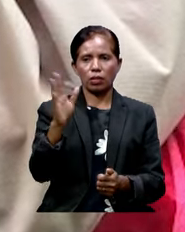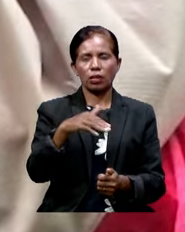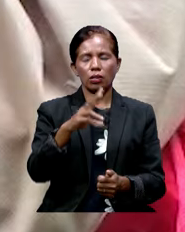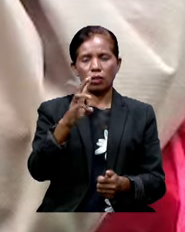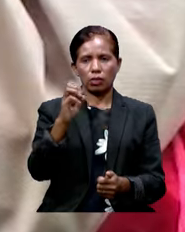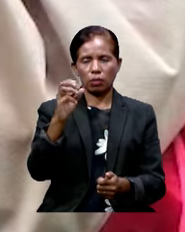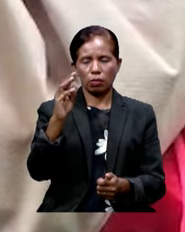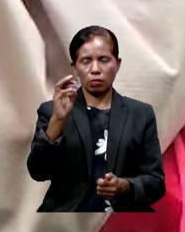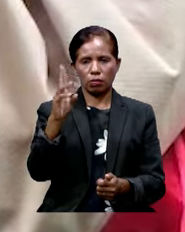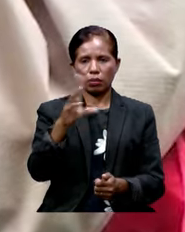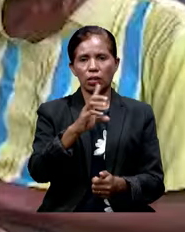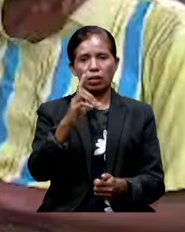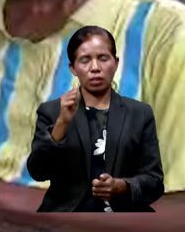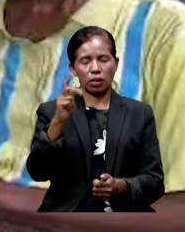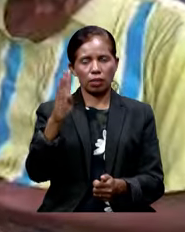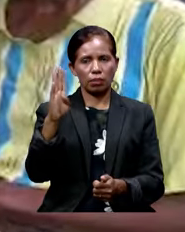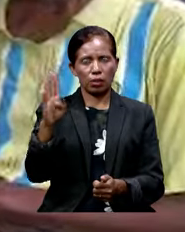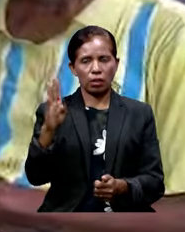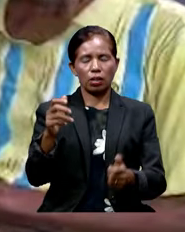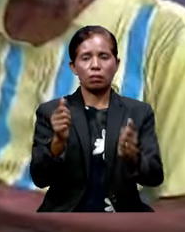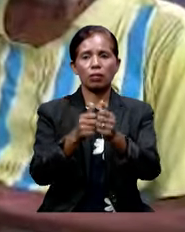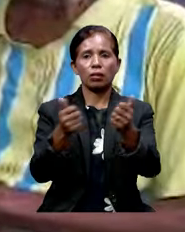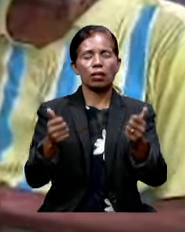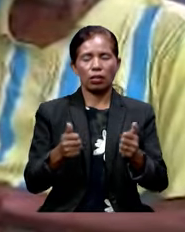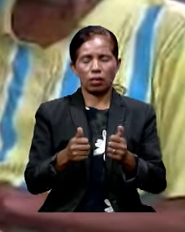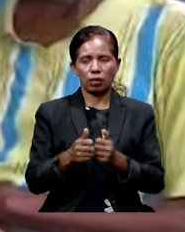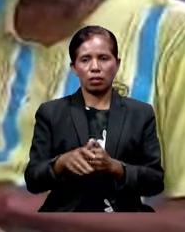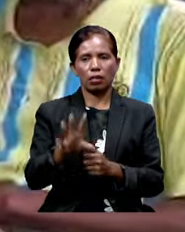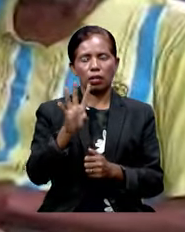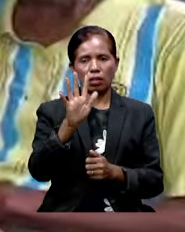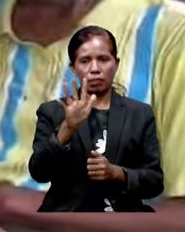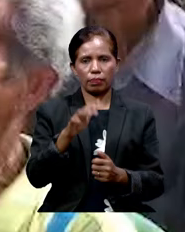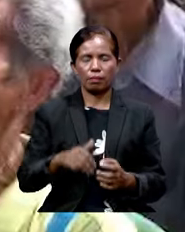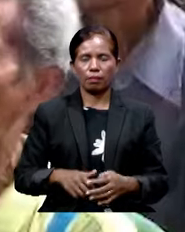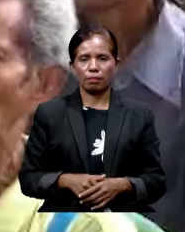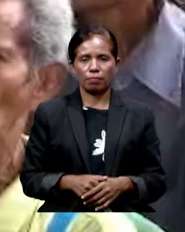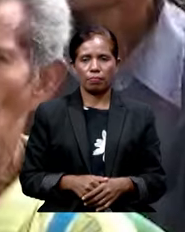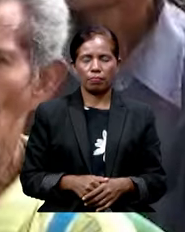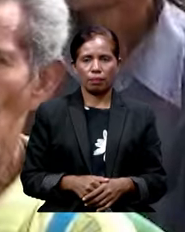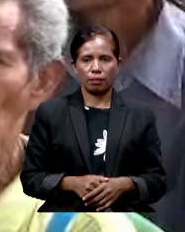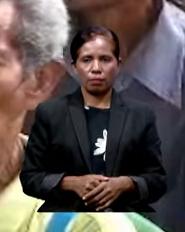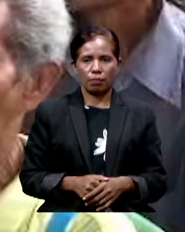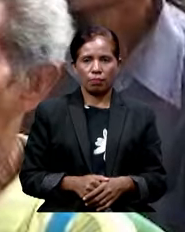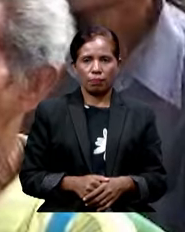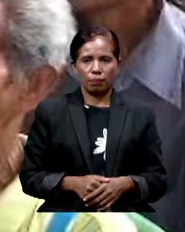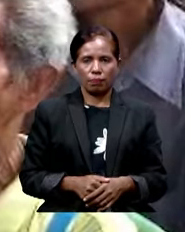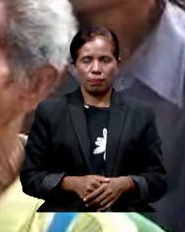Uaneuma, Datawa, Kaibuilale, Borubaha no Kaibuilale, Feliciano Venancio Belo, Ziemen.